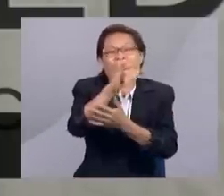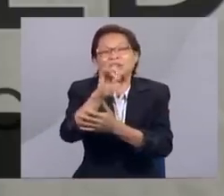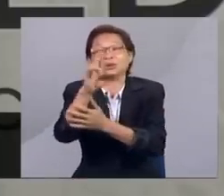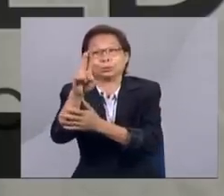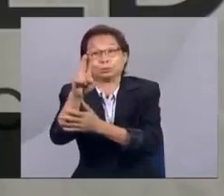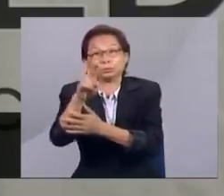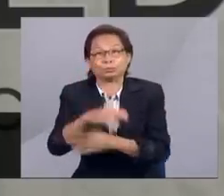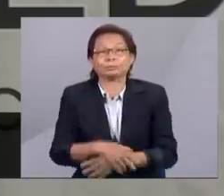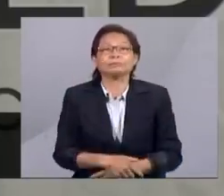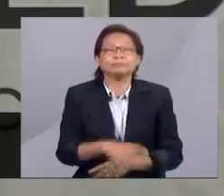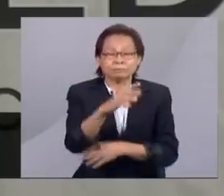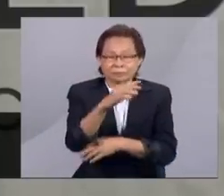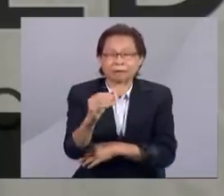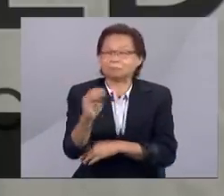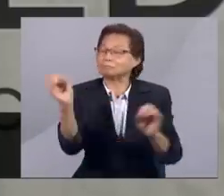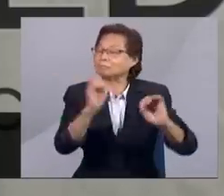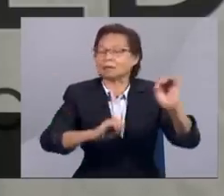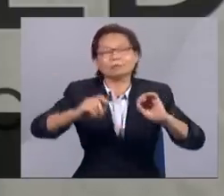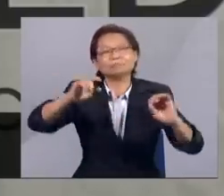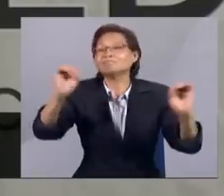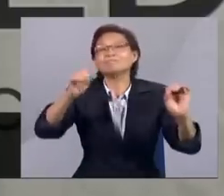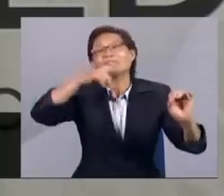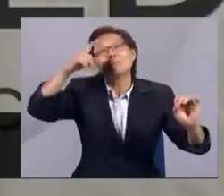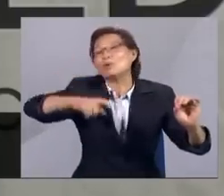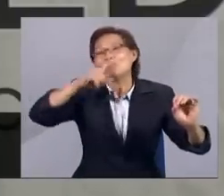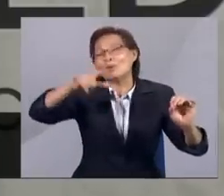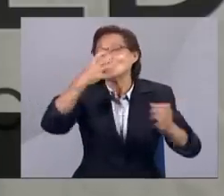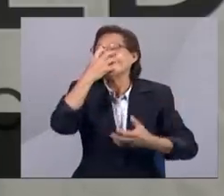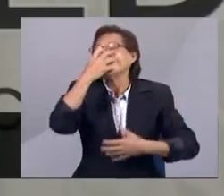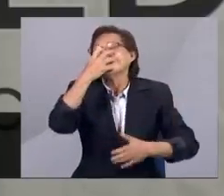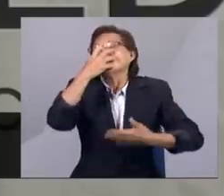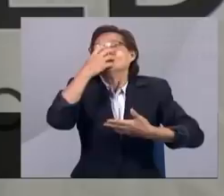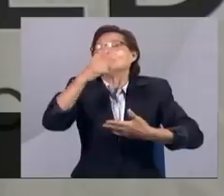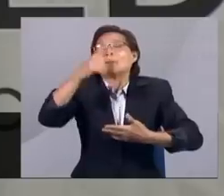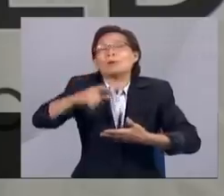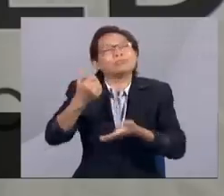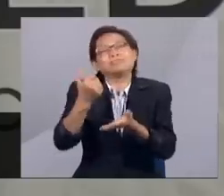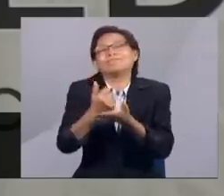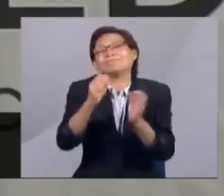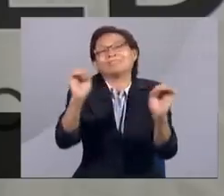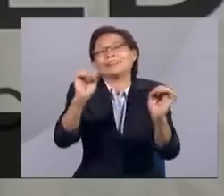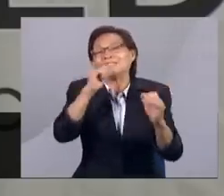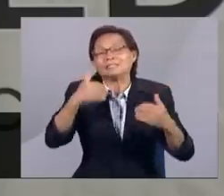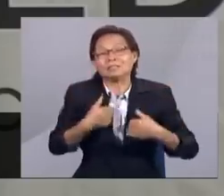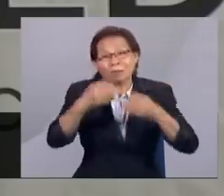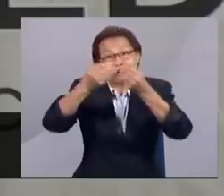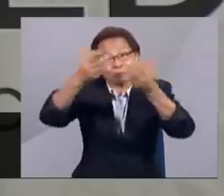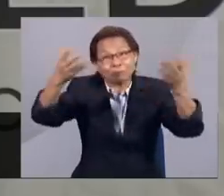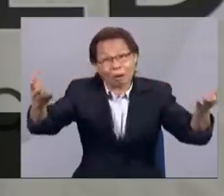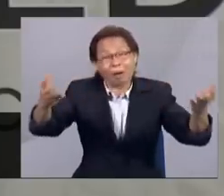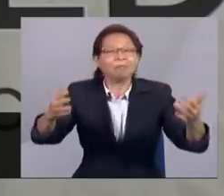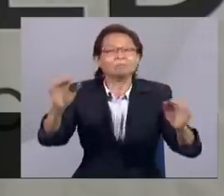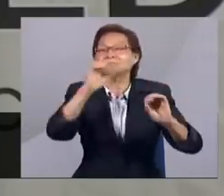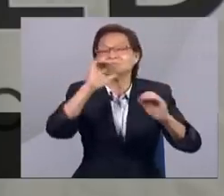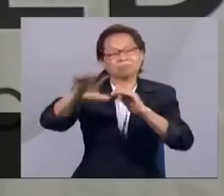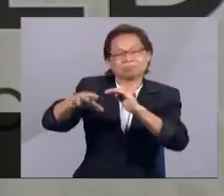rapi dan tiada kes yang memerlukan bantuan pernafasan. Adalah dimaklumkan bahawa tiada